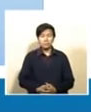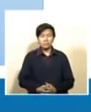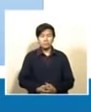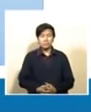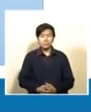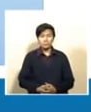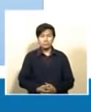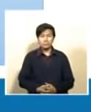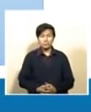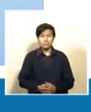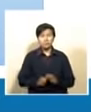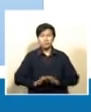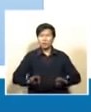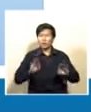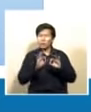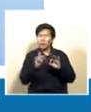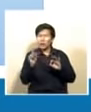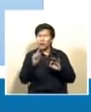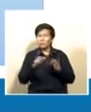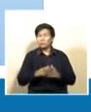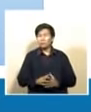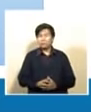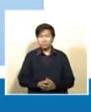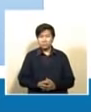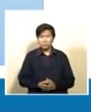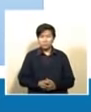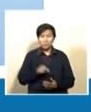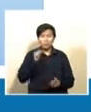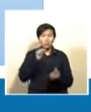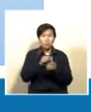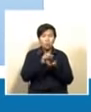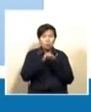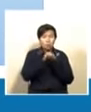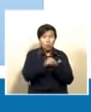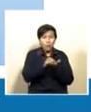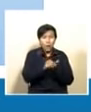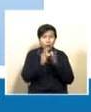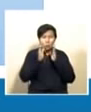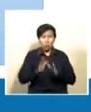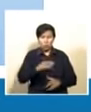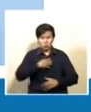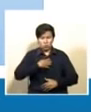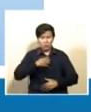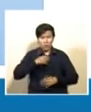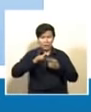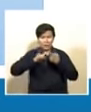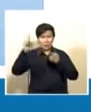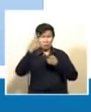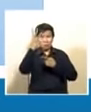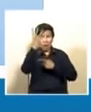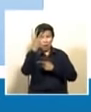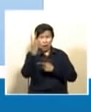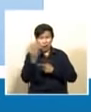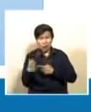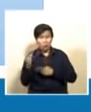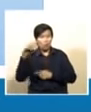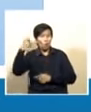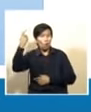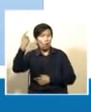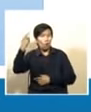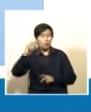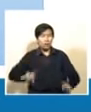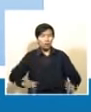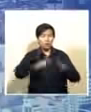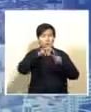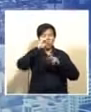จึงจะมาจำหน่ายให้กับพี่น้องประชาชนนะครับตรงนี้ต้องขอความเข้าใจต่อพี่น้องประชาชนครับอย่างที่เมื่